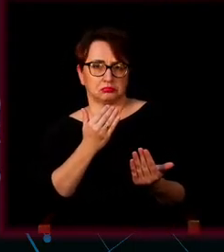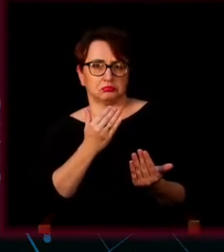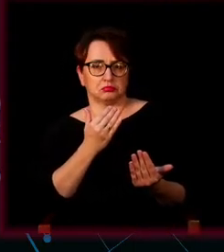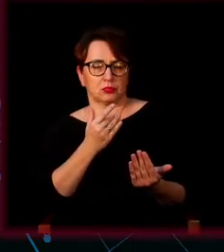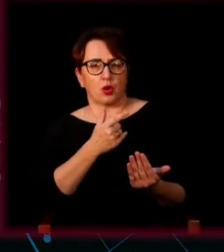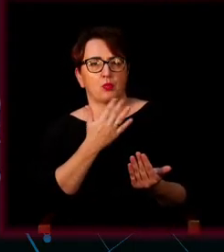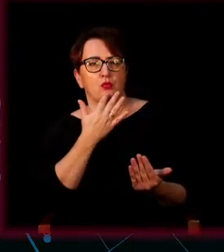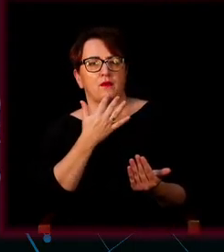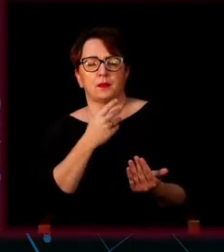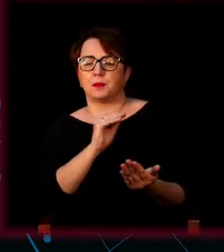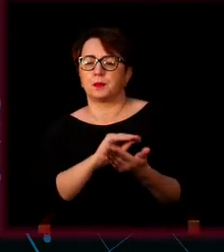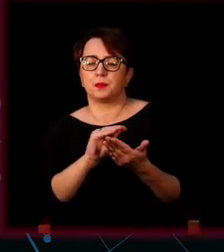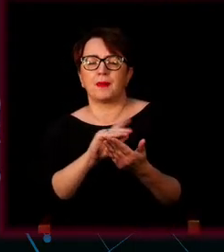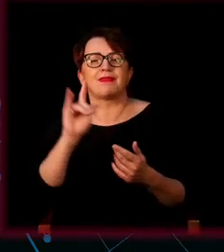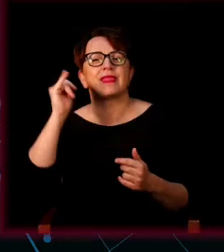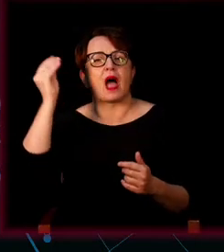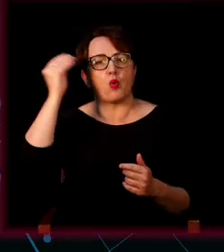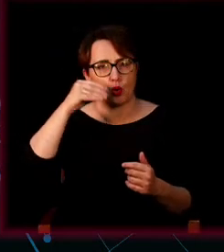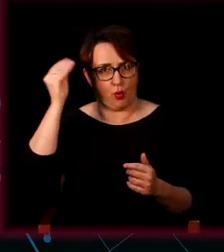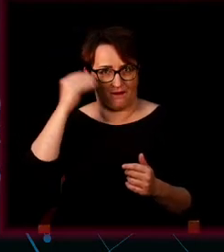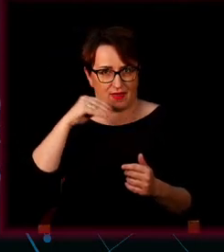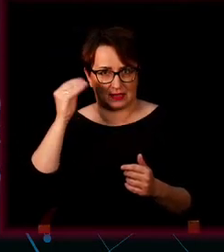właśnie mówić takim rejestrem naukowym,